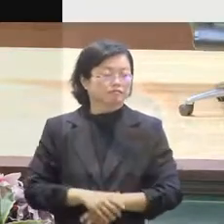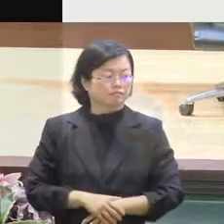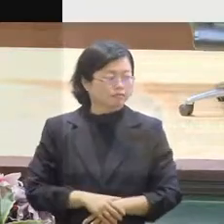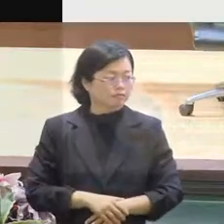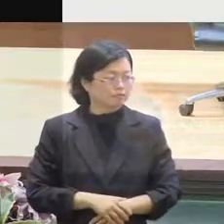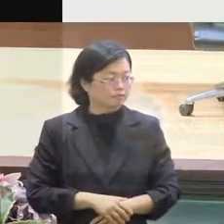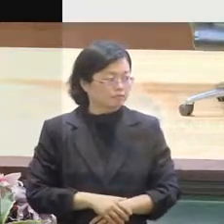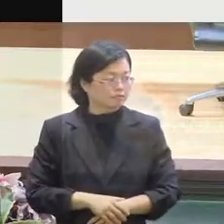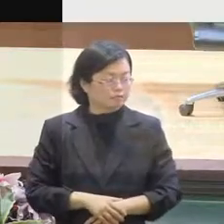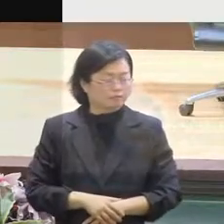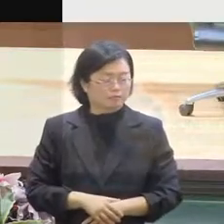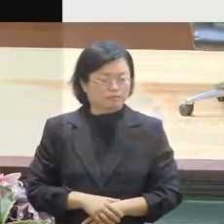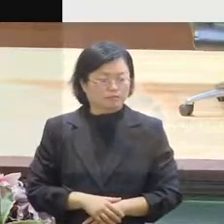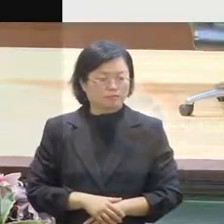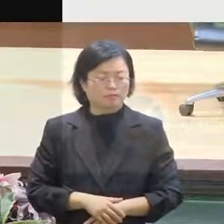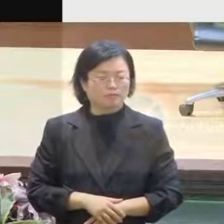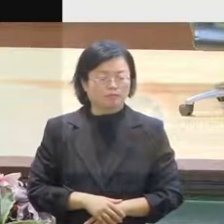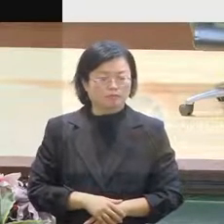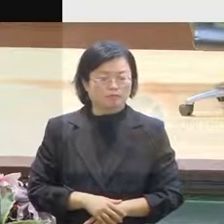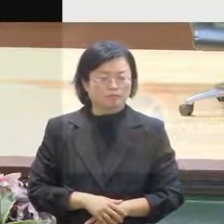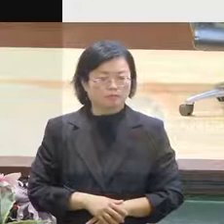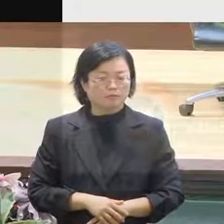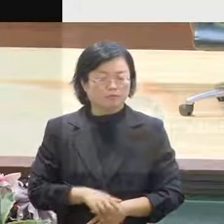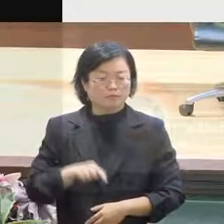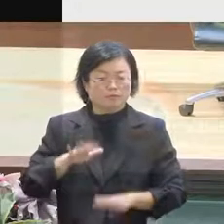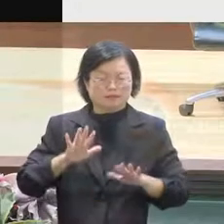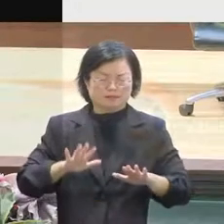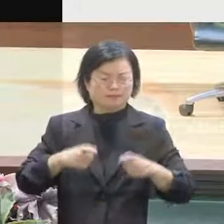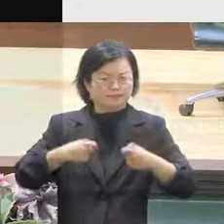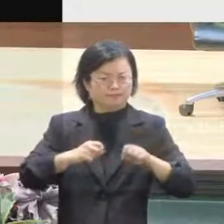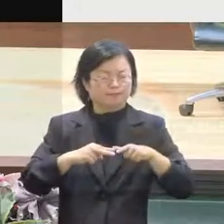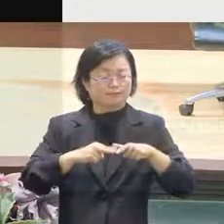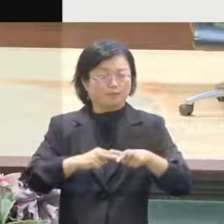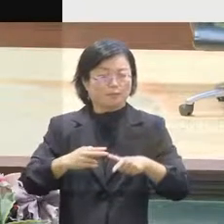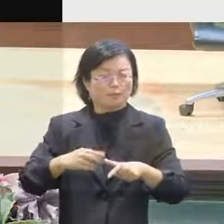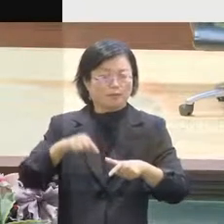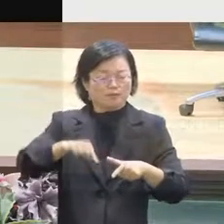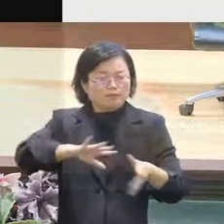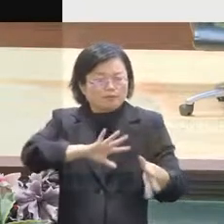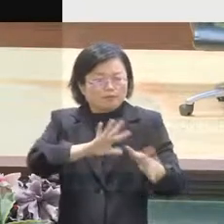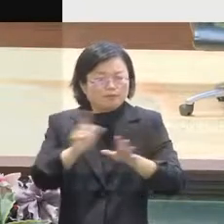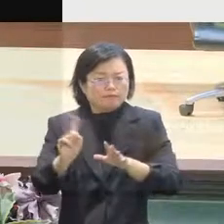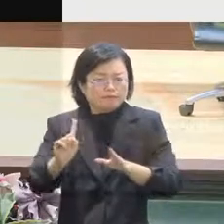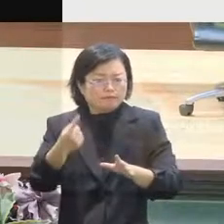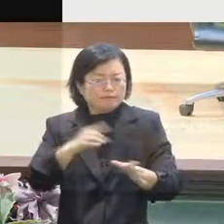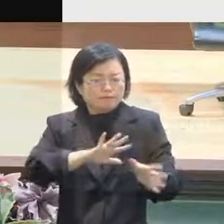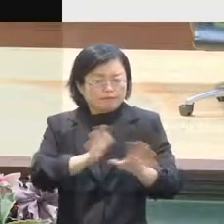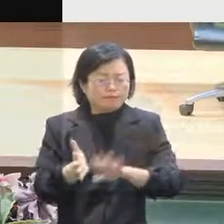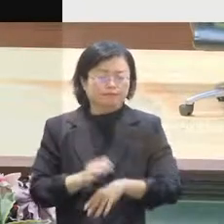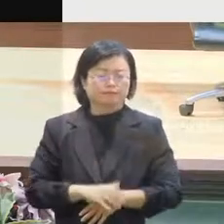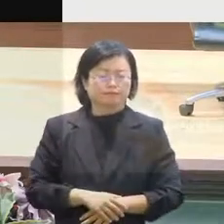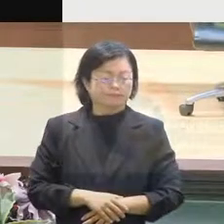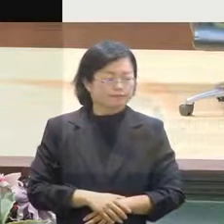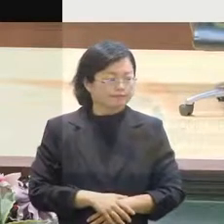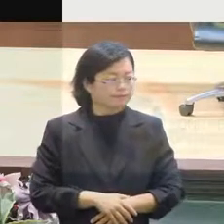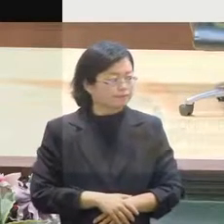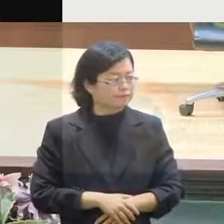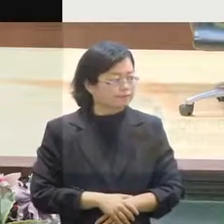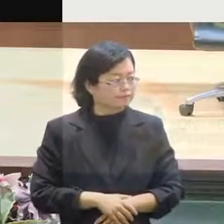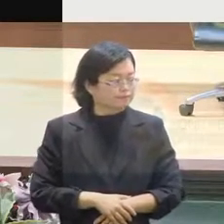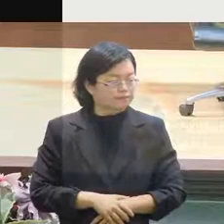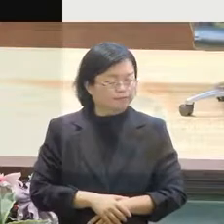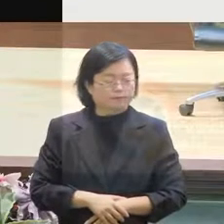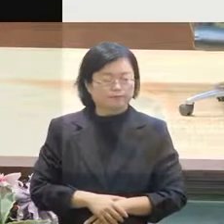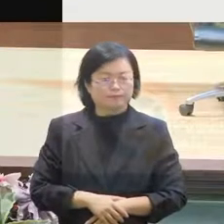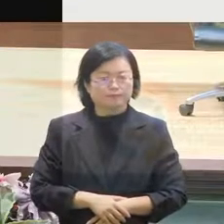data 的我们这个 Hong Kong Open Data Index 的背景。那么讲到open data index 呢，